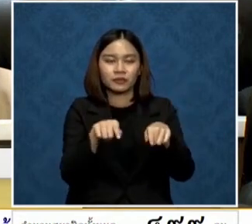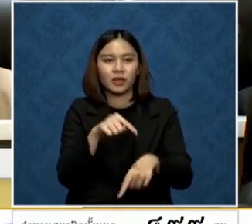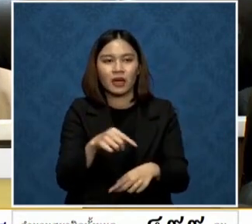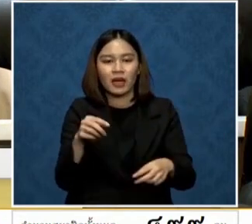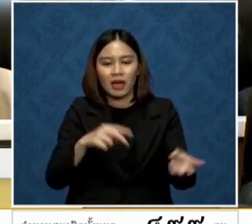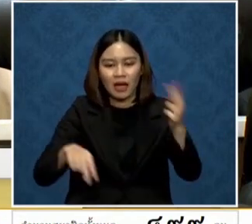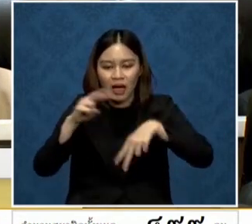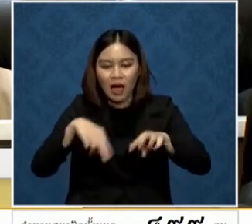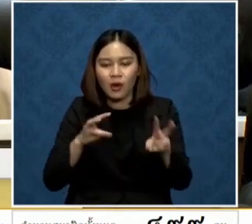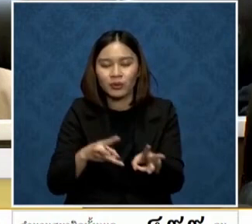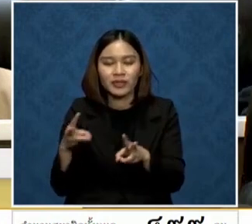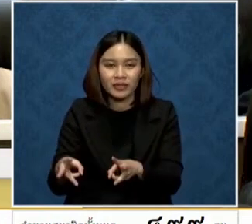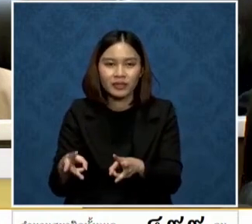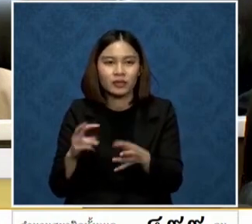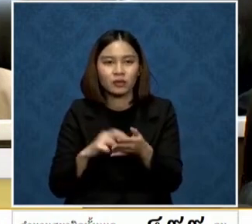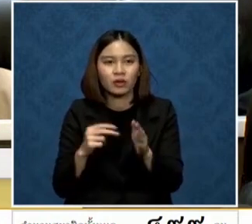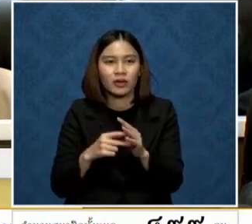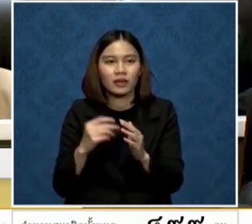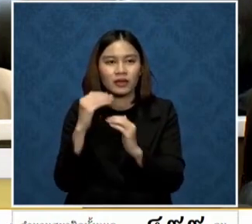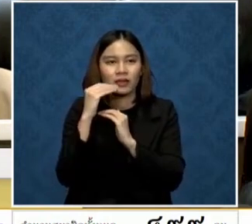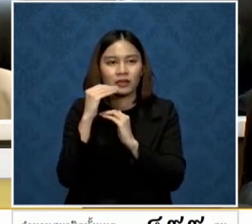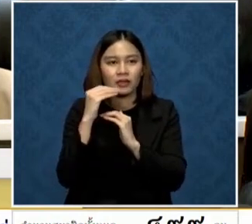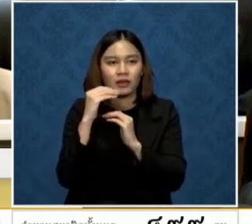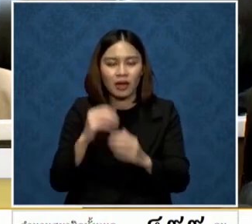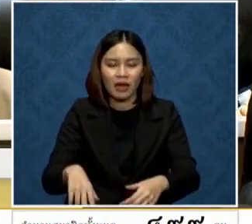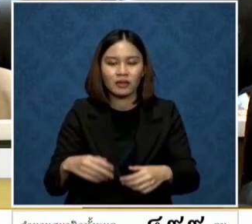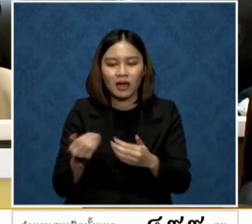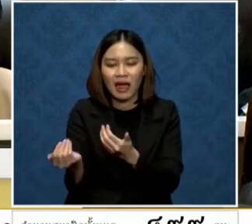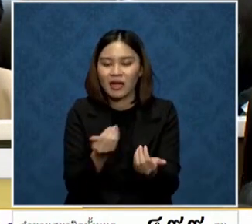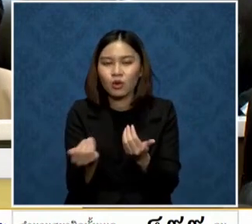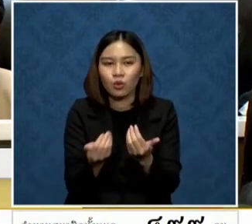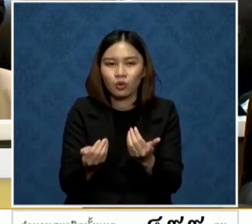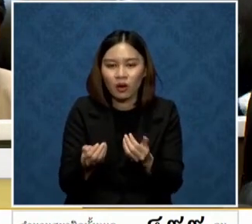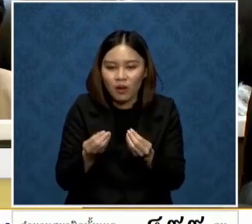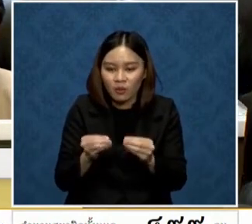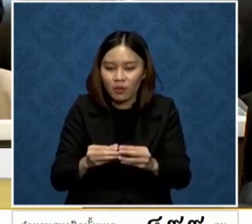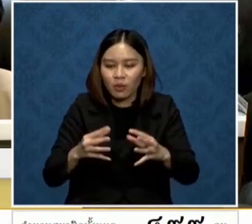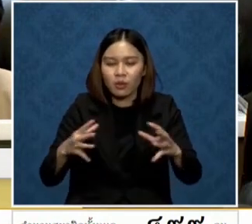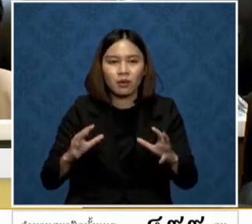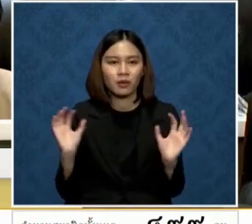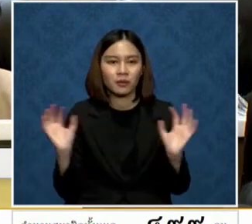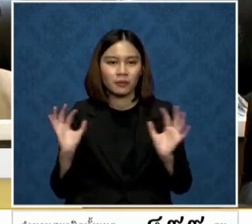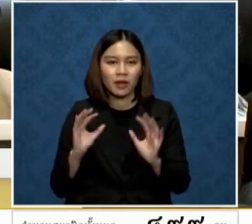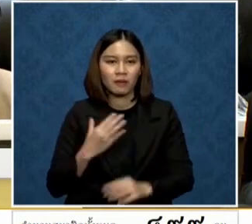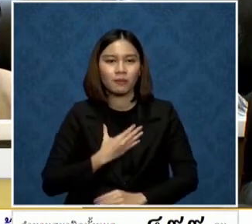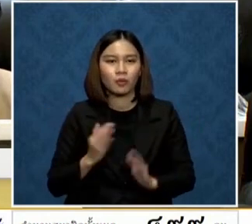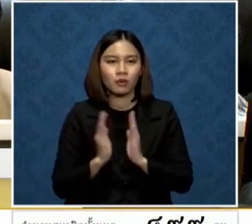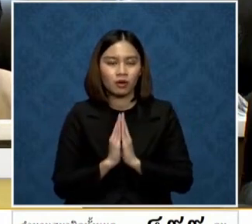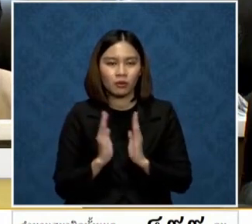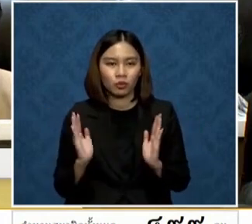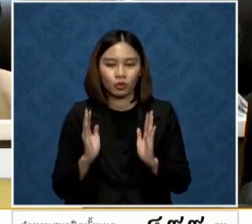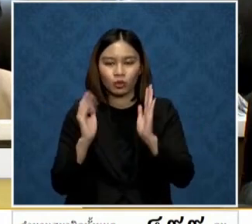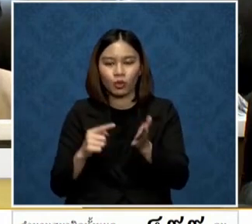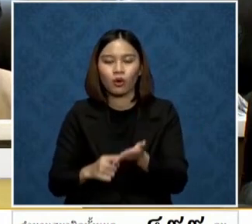หาวิธีที่จะจำกัดไม่ให้มันขยายพันธุ์มากกว่านี้ผมก็ขอบคุณผู้